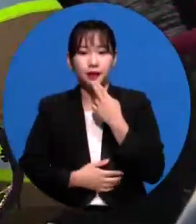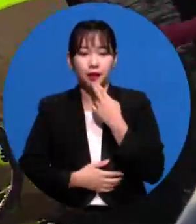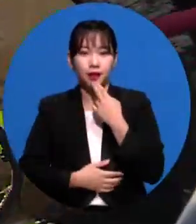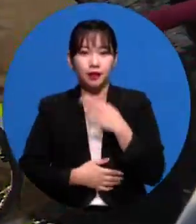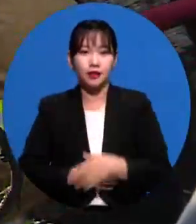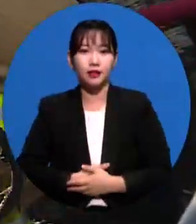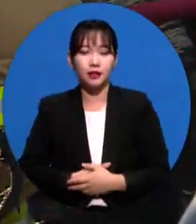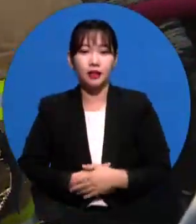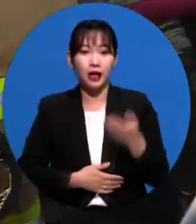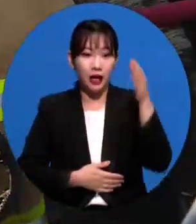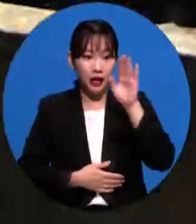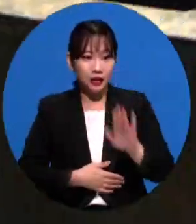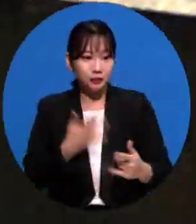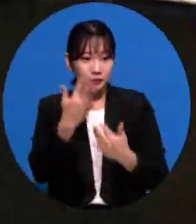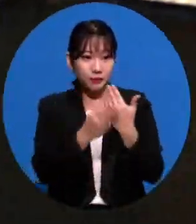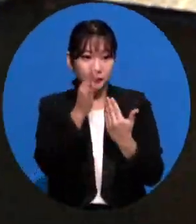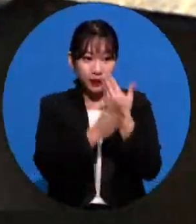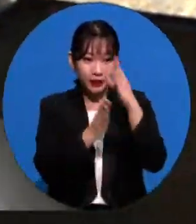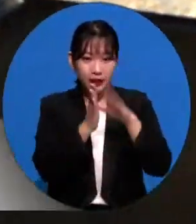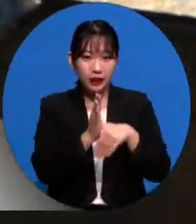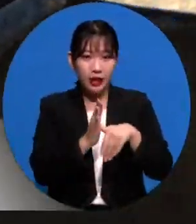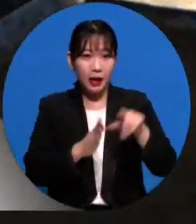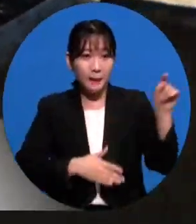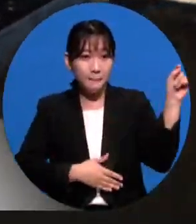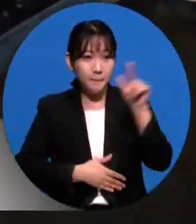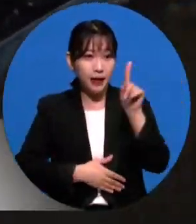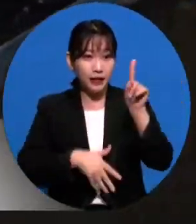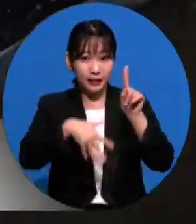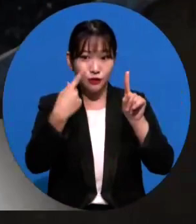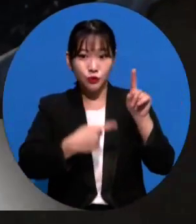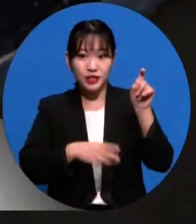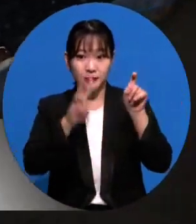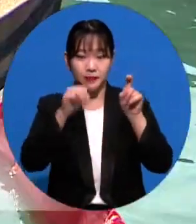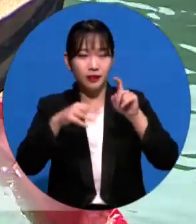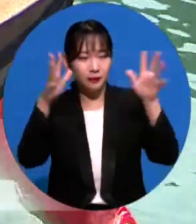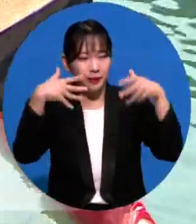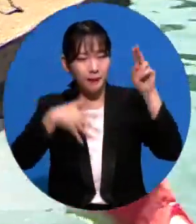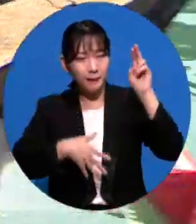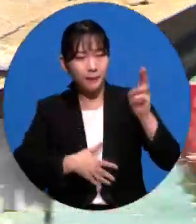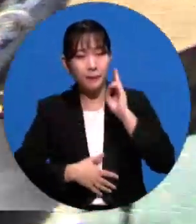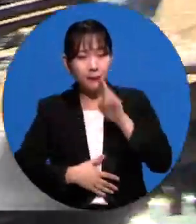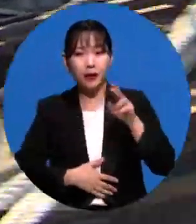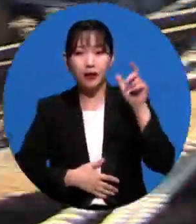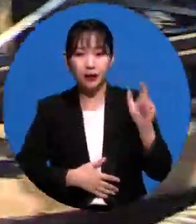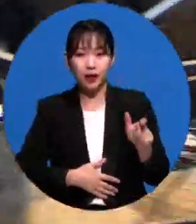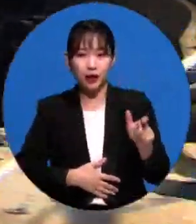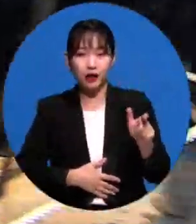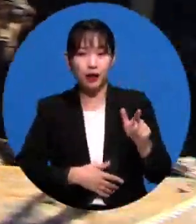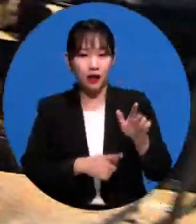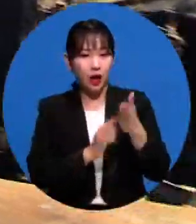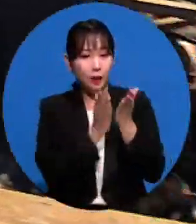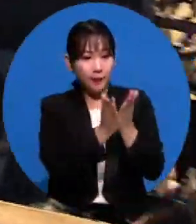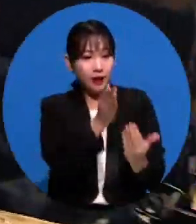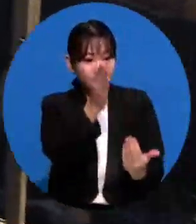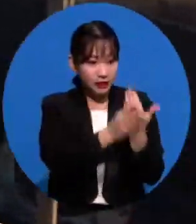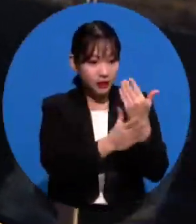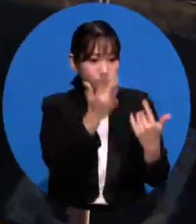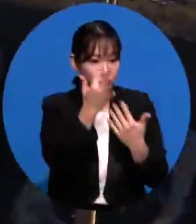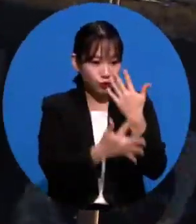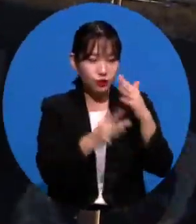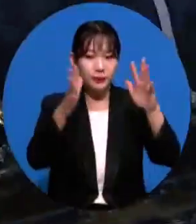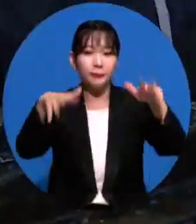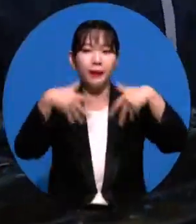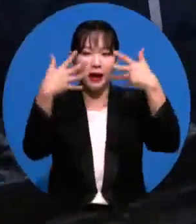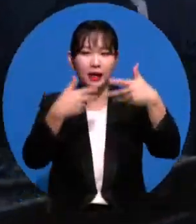않았습니다. 하지만 화재 당시 초속 10m의 강풍이 불고 있었던 상황. 어선에서 시작된 불은 바람을 타고 인근에 있던